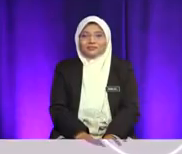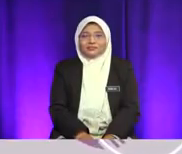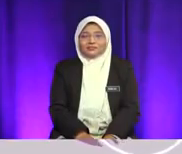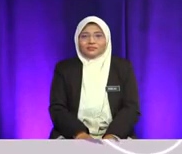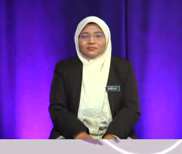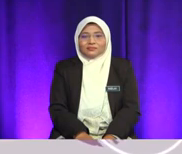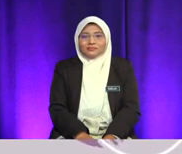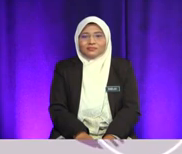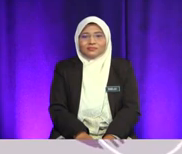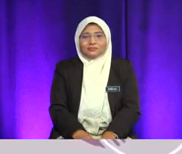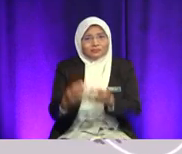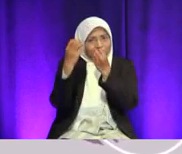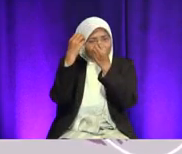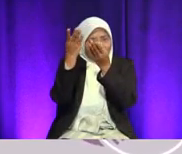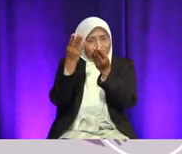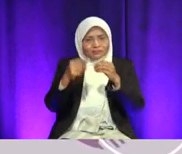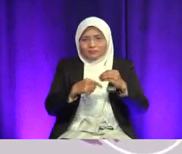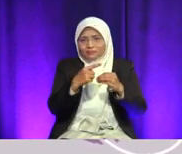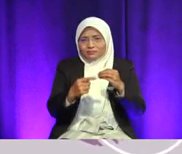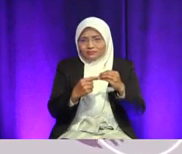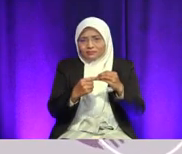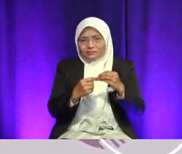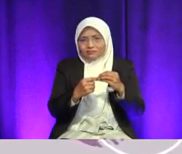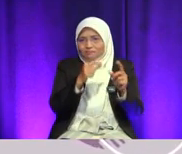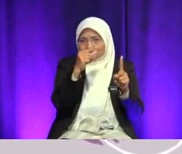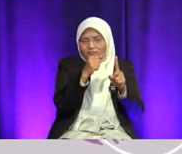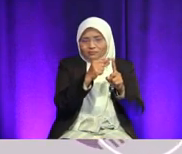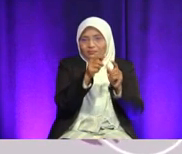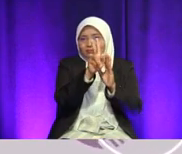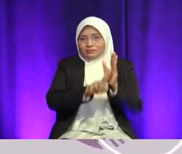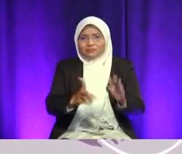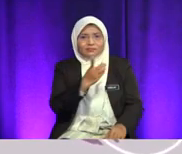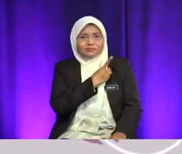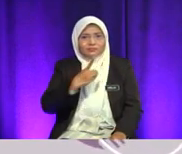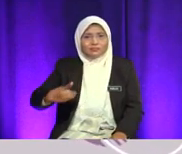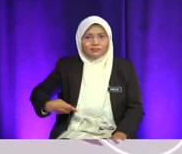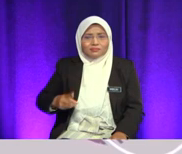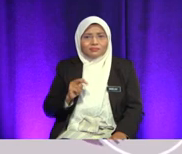berikut berkaitan dengan Istilah kedaulatan Apakah